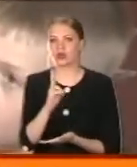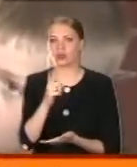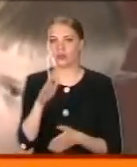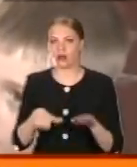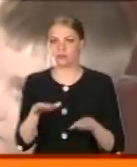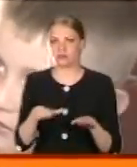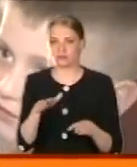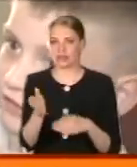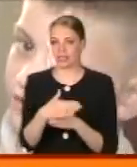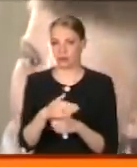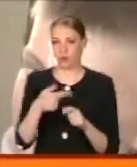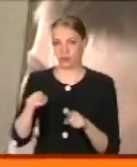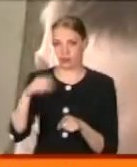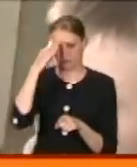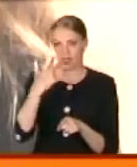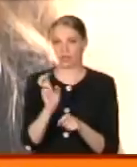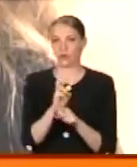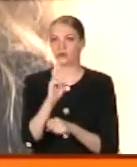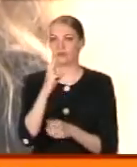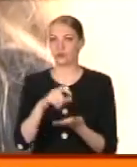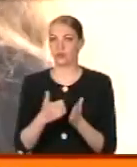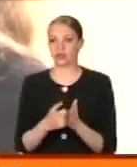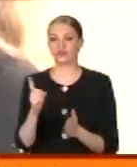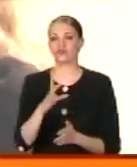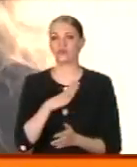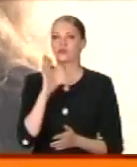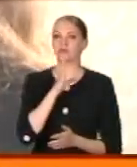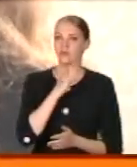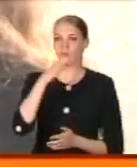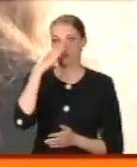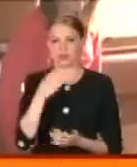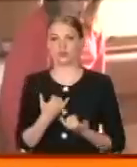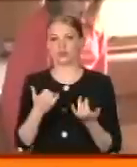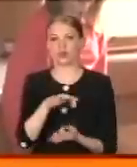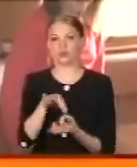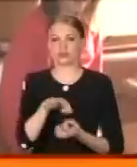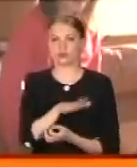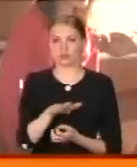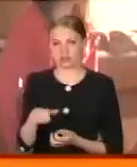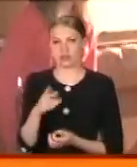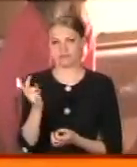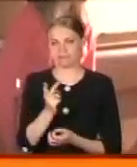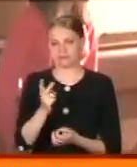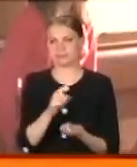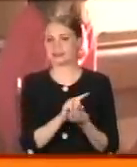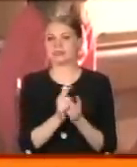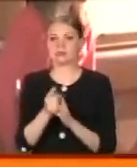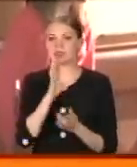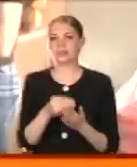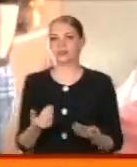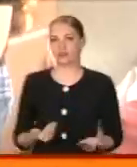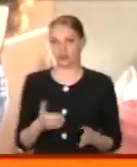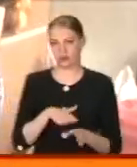до речі. Оцей Міша, який ходить в 2 клас. Аби стати мамою і татом для осиротілих дітей, Ігор та Тамара змінили своє